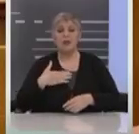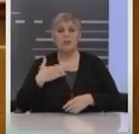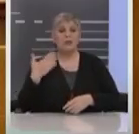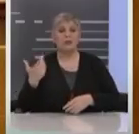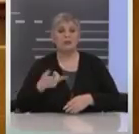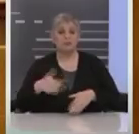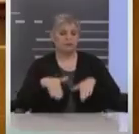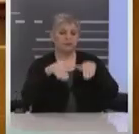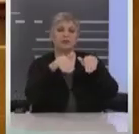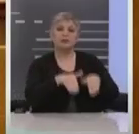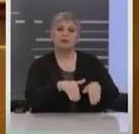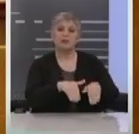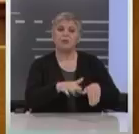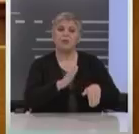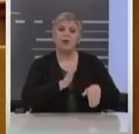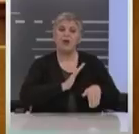στους ανθρώπους που χάθηκαν